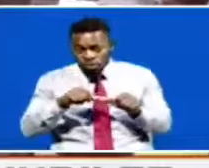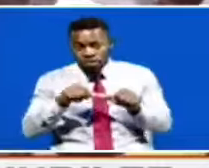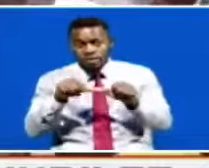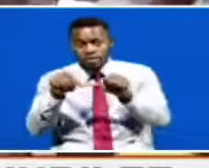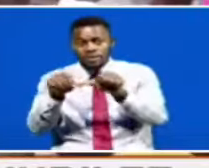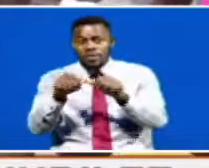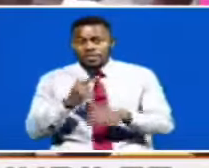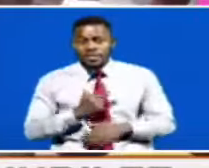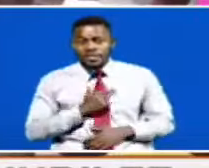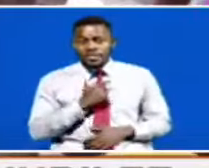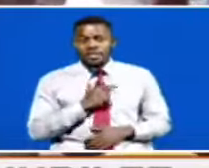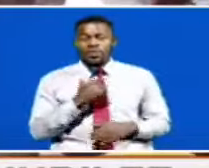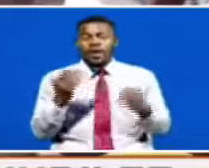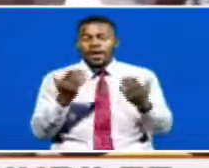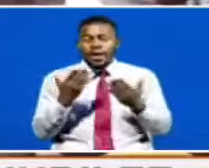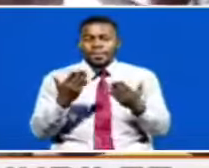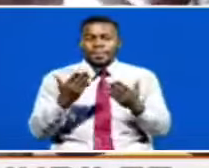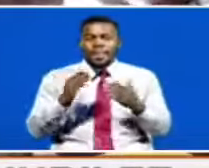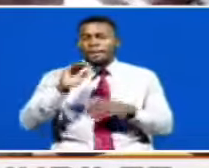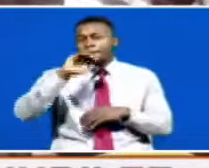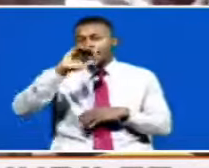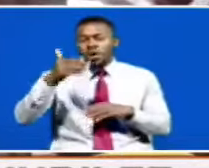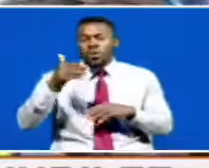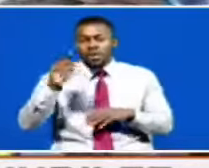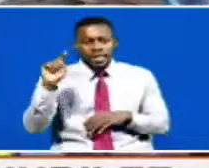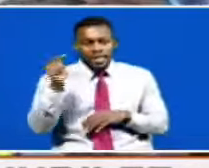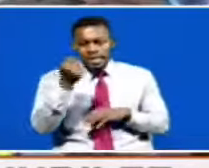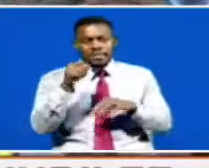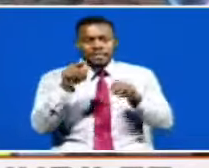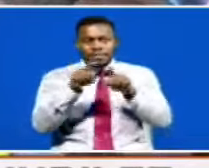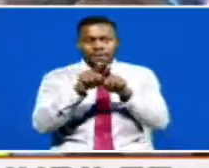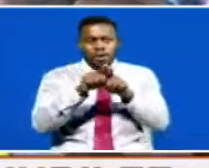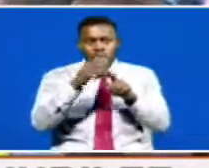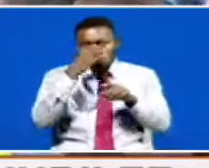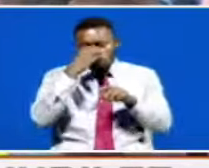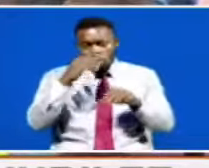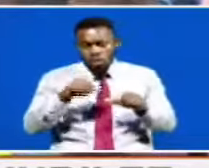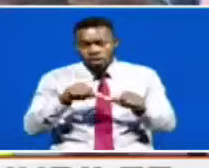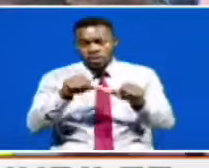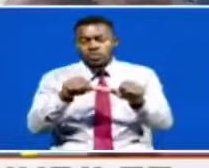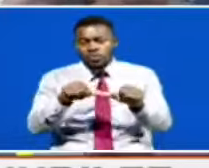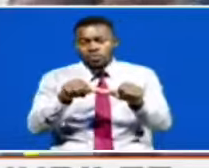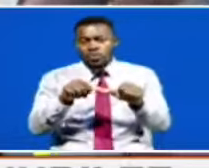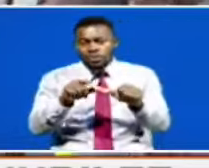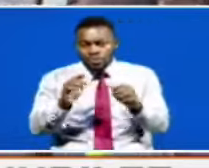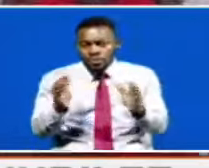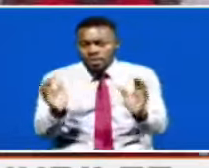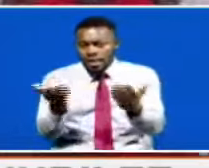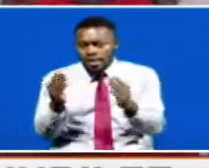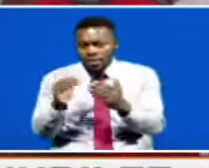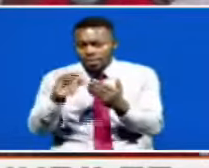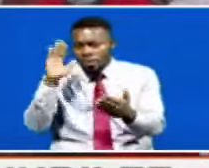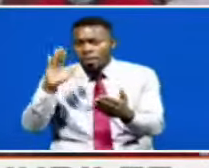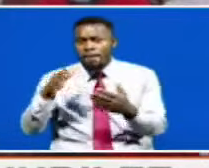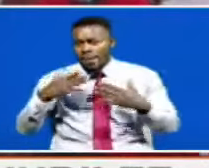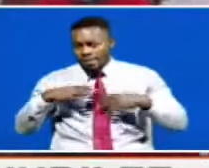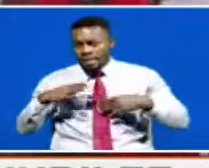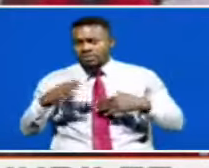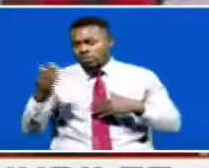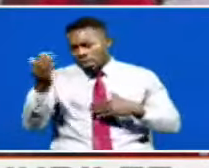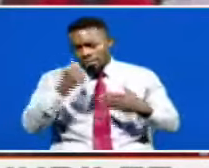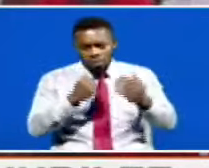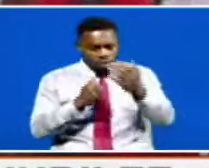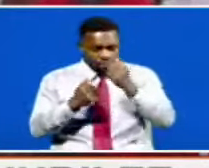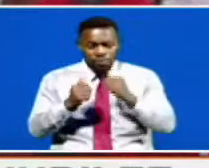Ufa na Mlima Kenya, Rais pia anaendelea kuimarisha safu yake ya viongozi wanaomuunga mkono, Jubilee ikionekana kuwa